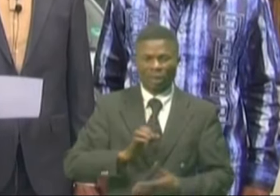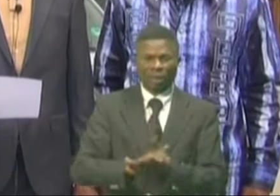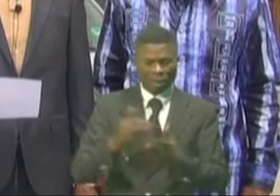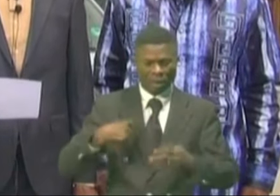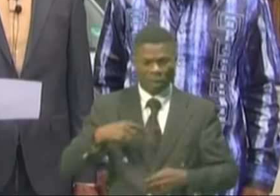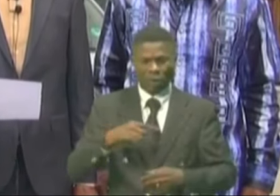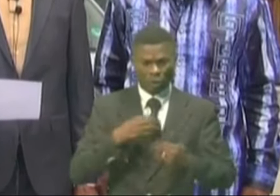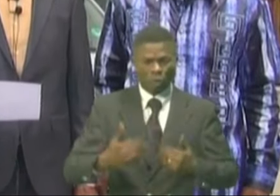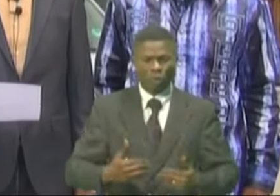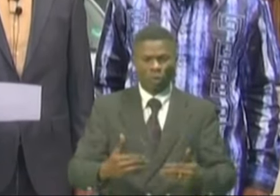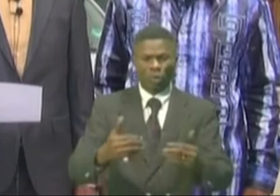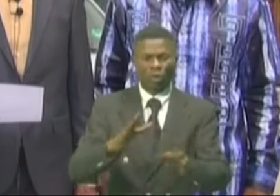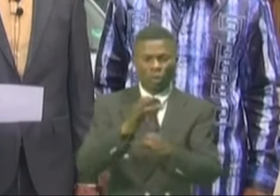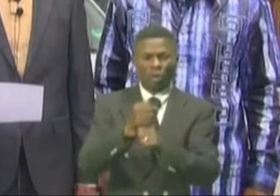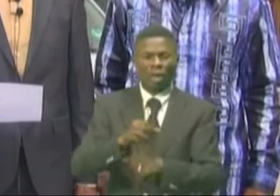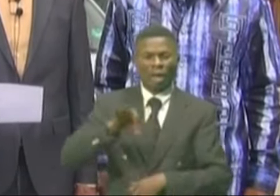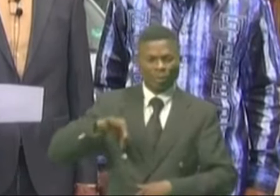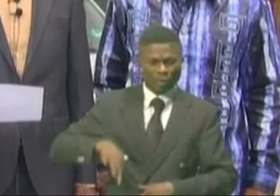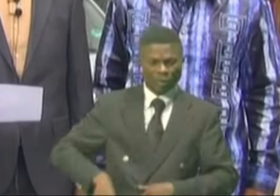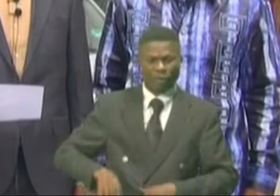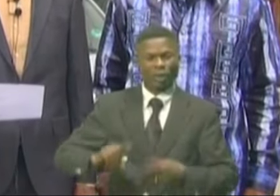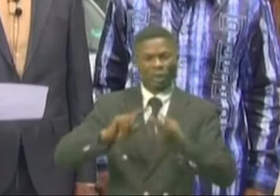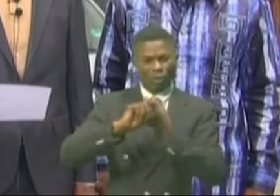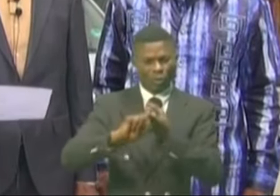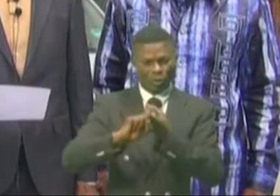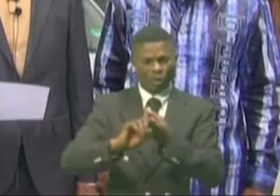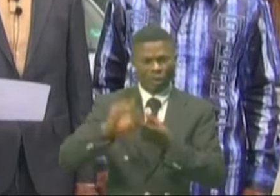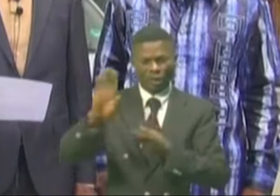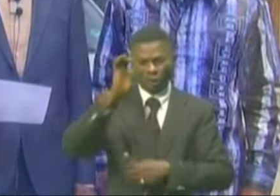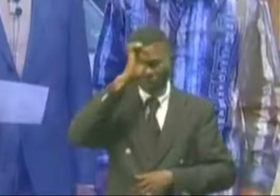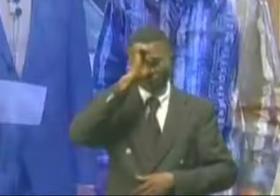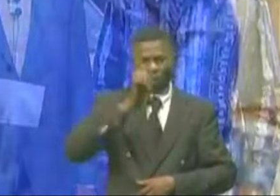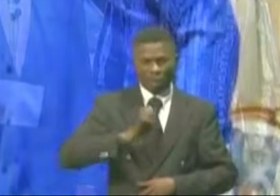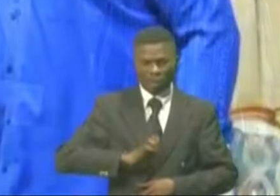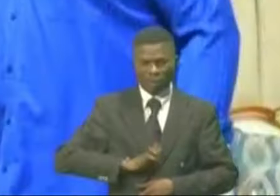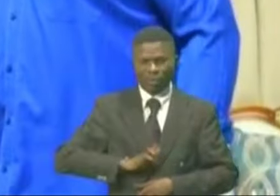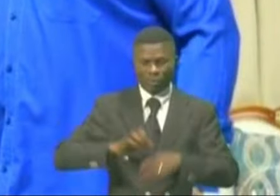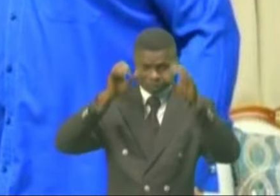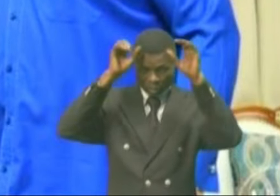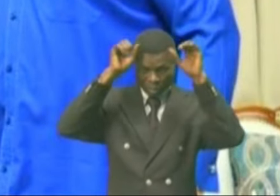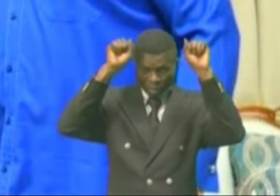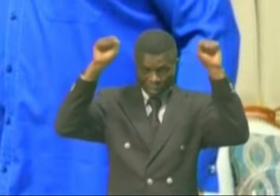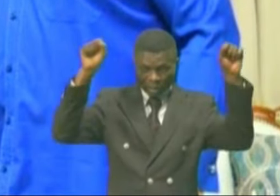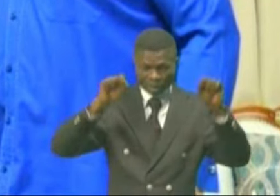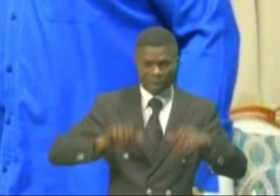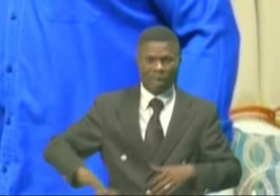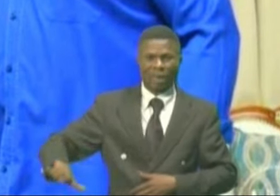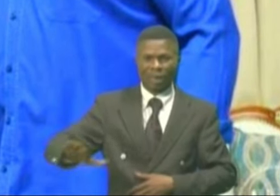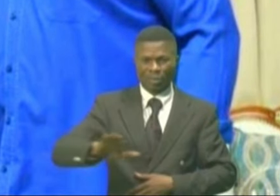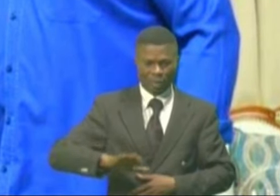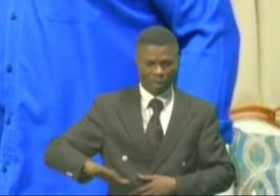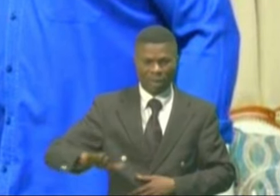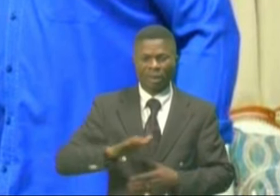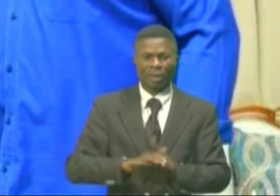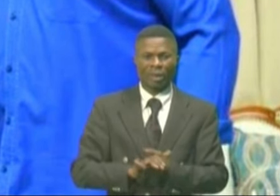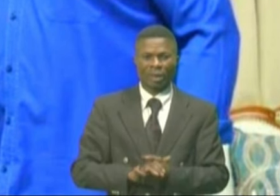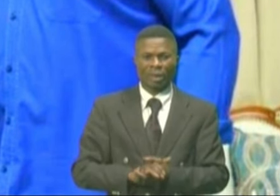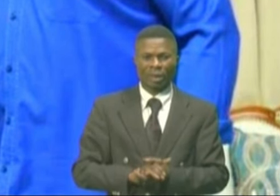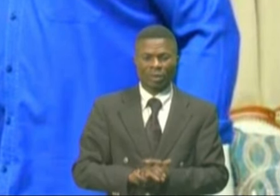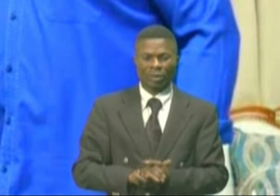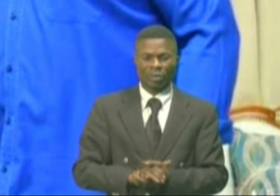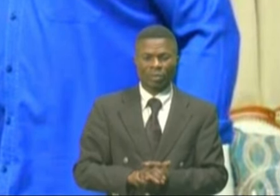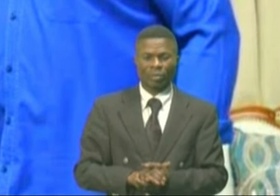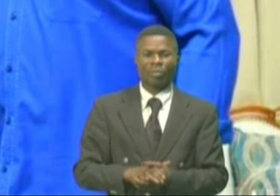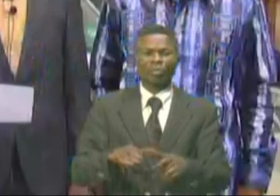continuez à bénéficier de la confiance de Son Excellence, Monsieur le Président de la République. Autant